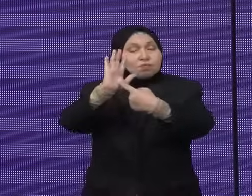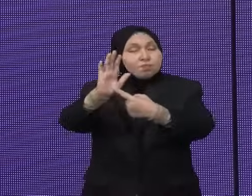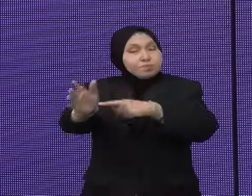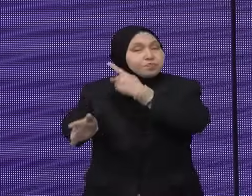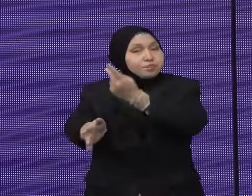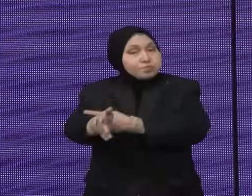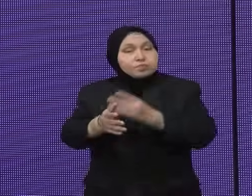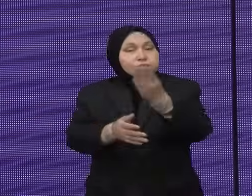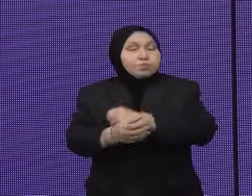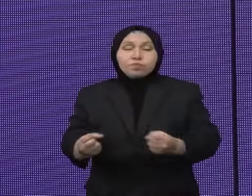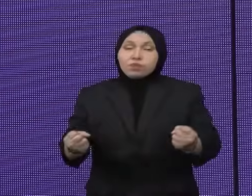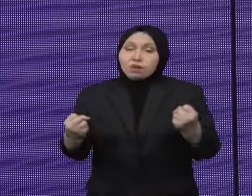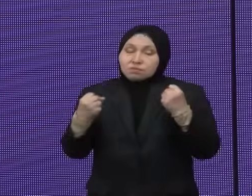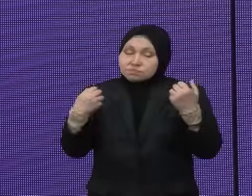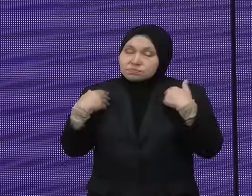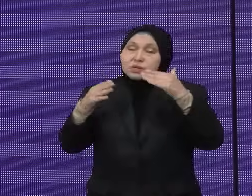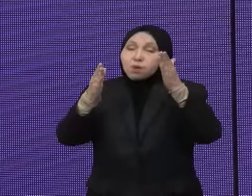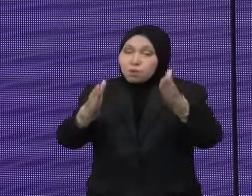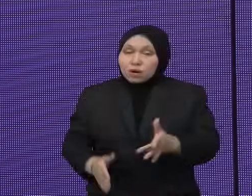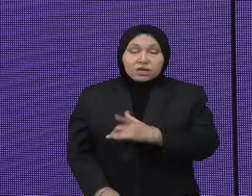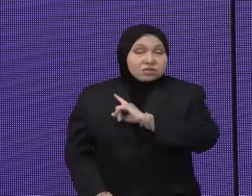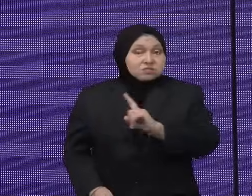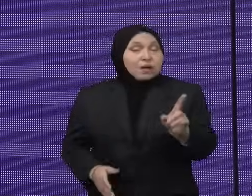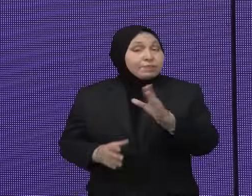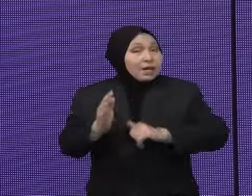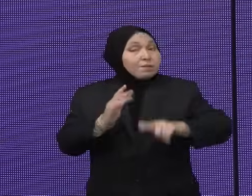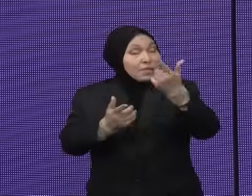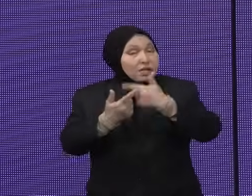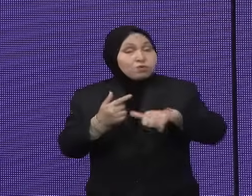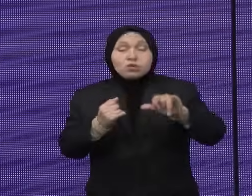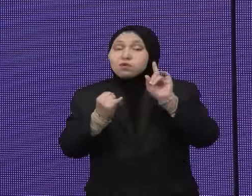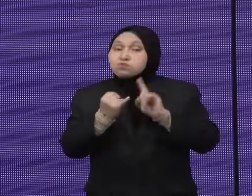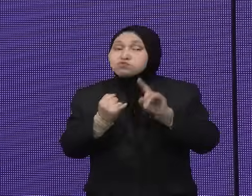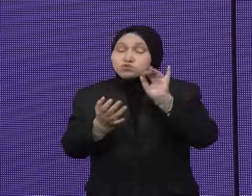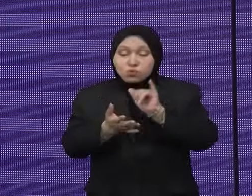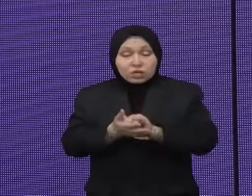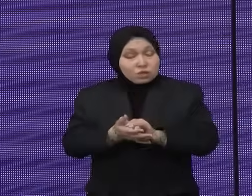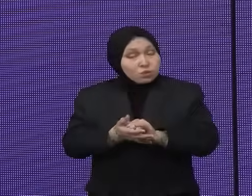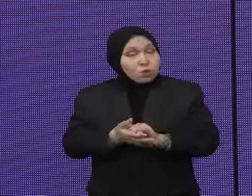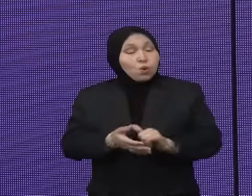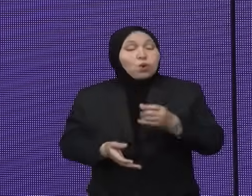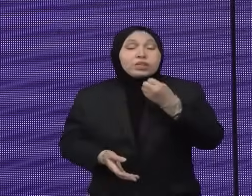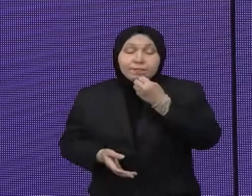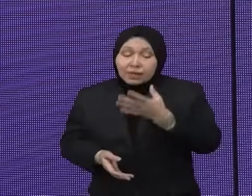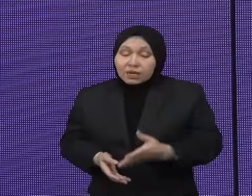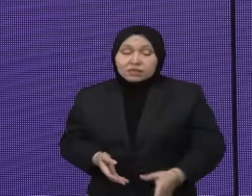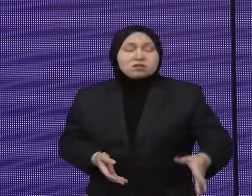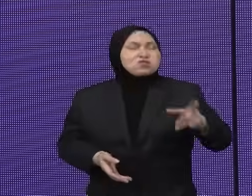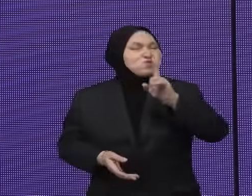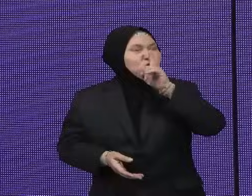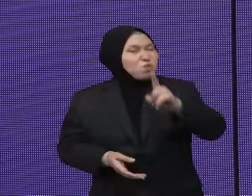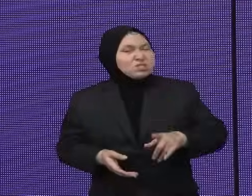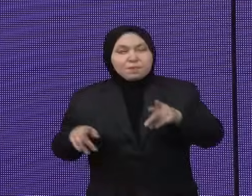kekuasaan dan kekuatan yang ada pada orang Islam. Dan lebih daripada itu, di hujung itu, inna kaidas syaitani kana dha'ifa,